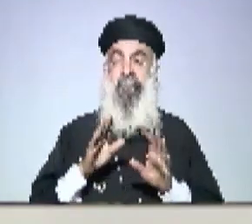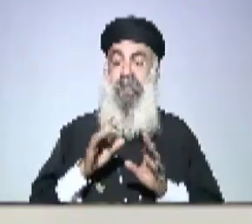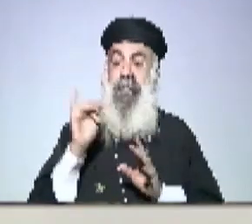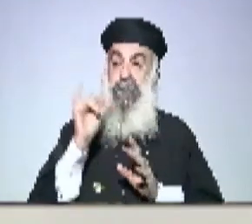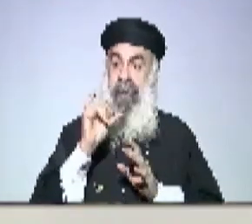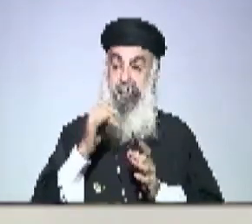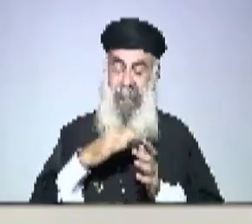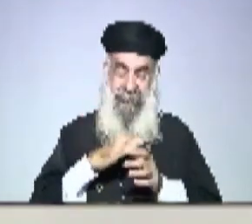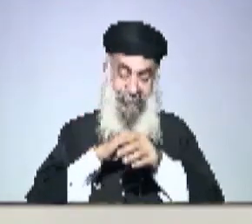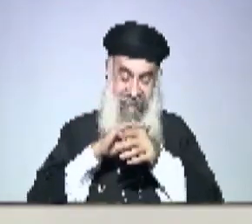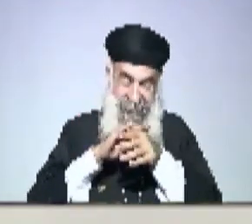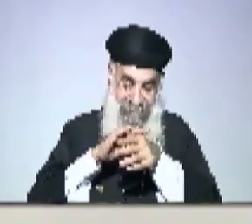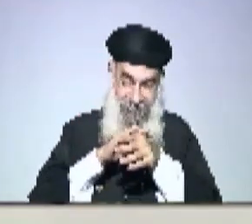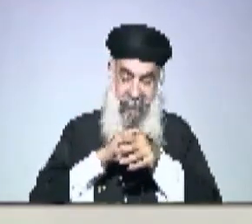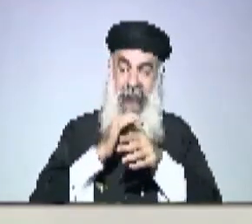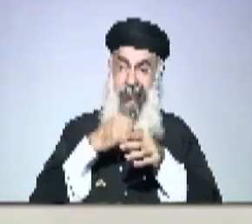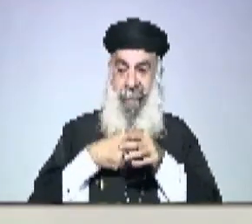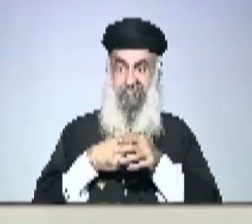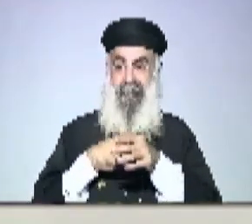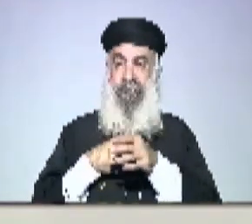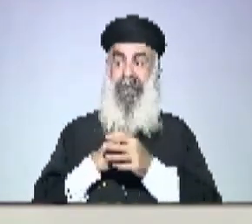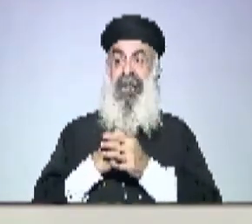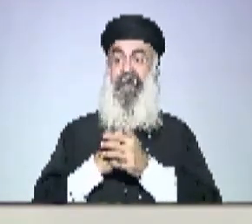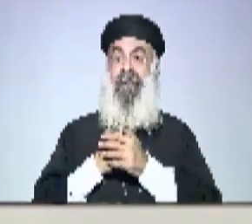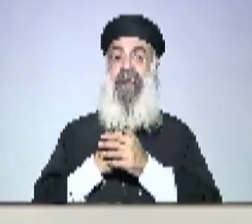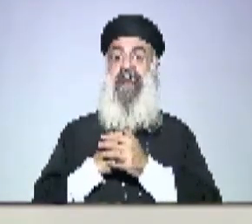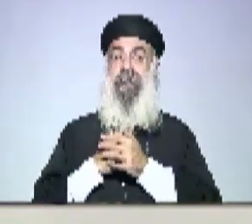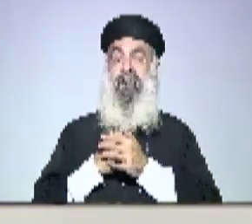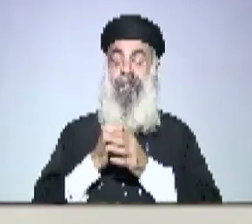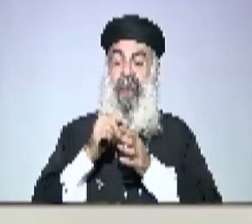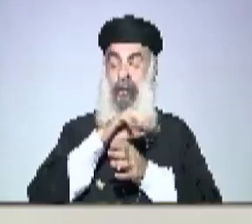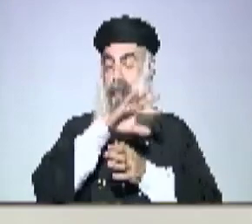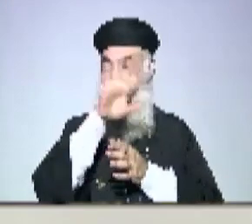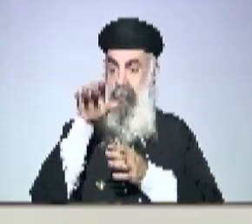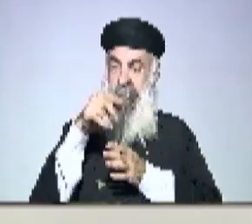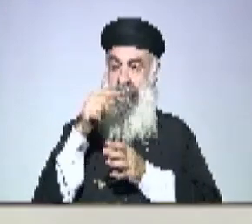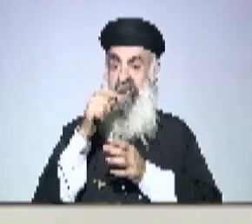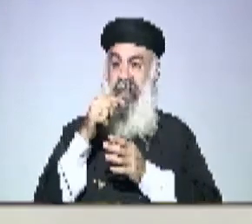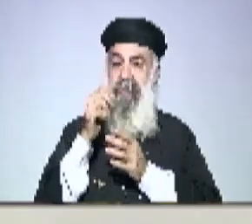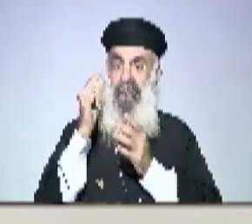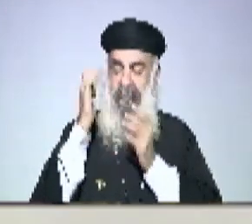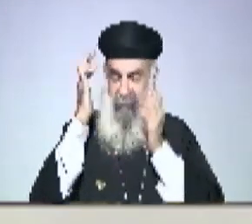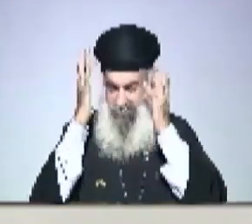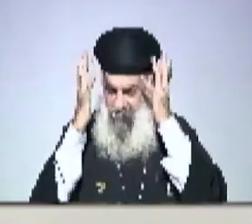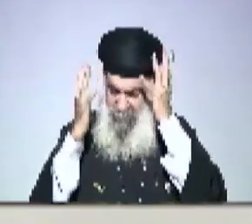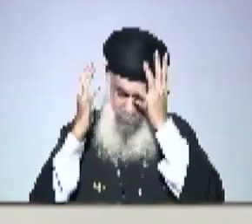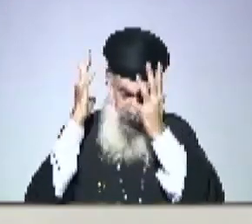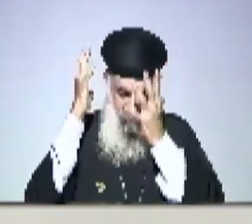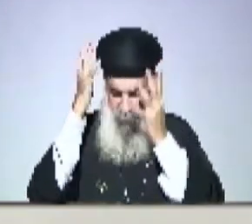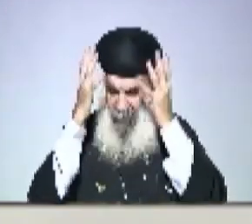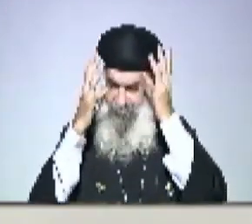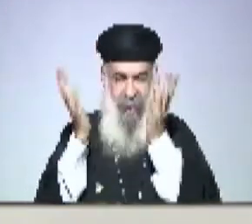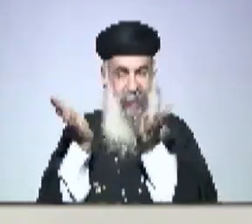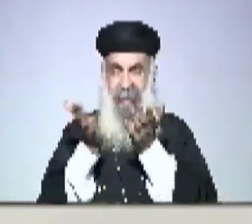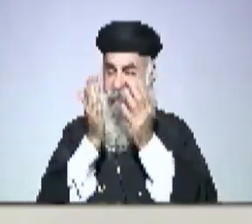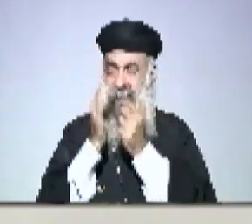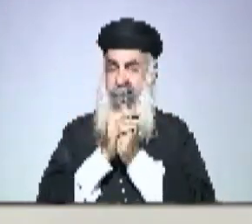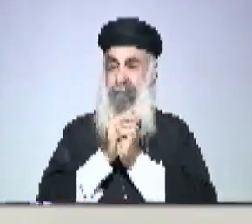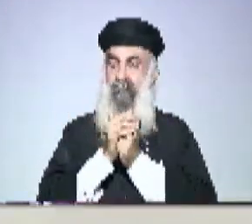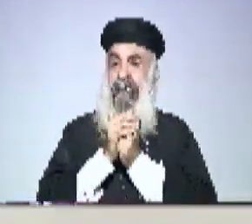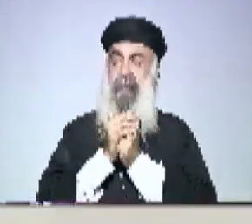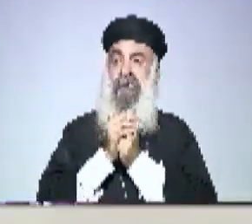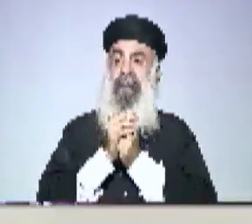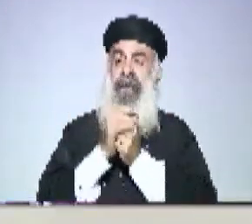فالمهم احساسي انا هذا المبدا يجعلنا غير مهمومين في شيء زي ما قال معلمنا